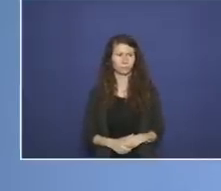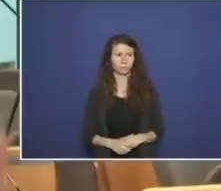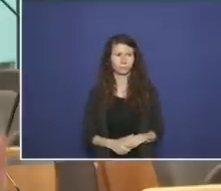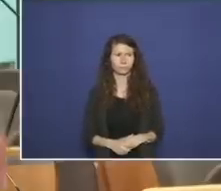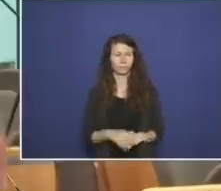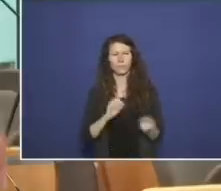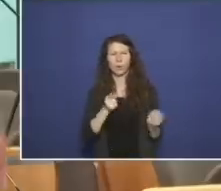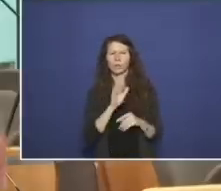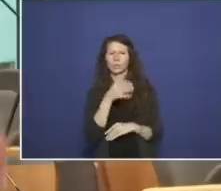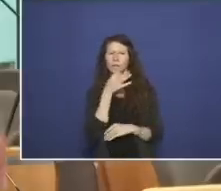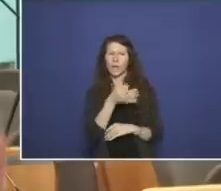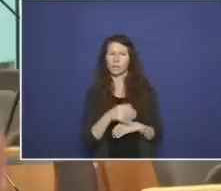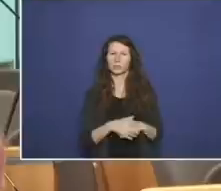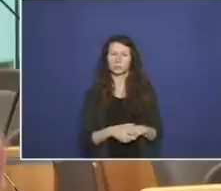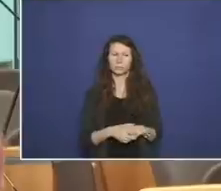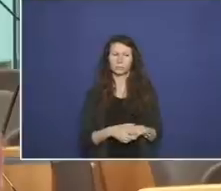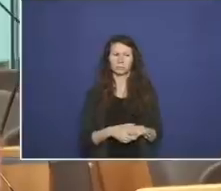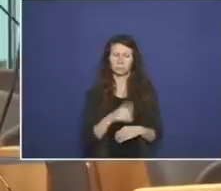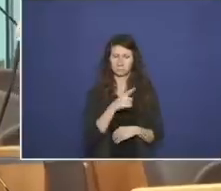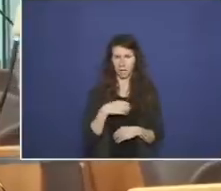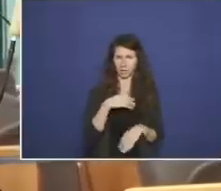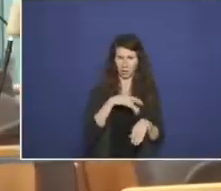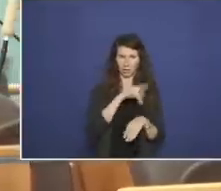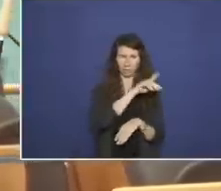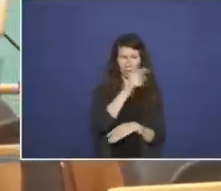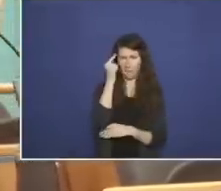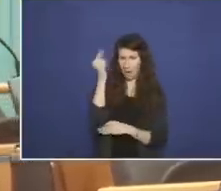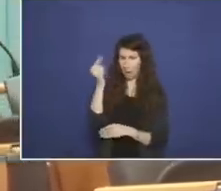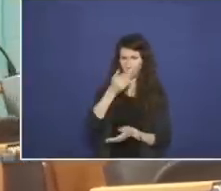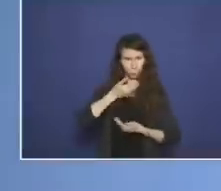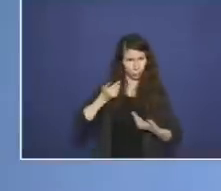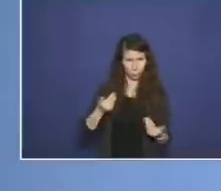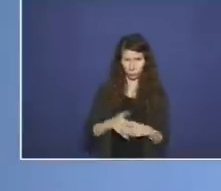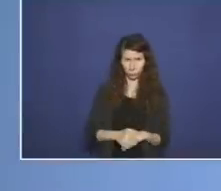Kurze Nachfrage, aber eine Position dazu hat sie jetzt nicht.